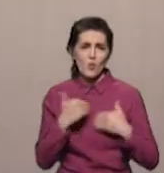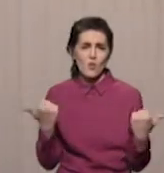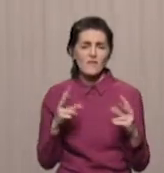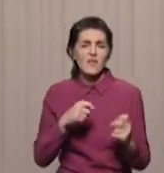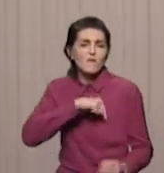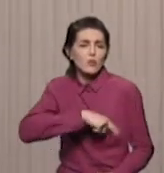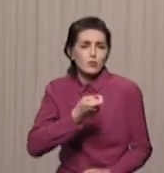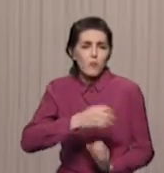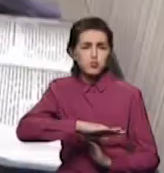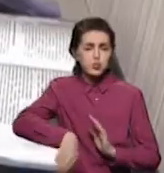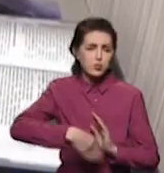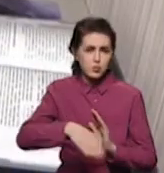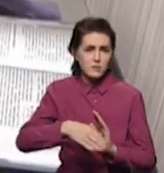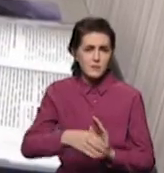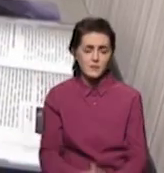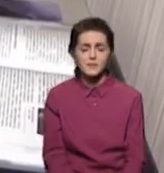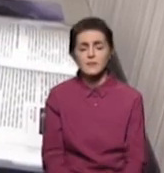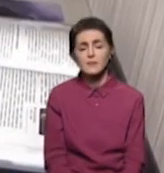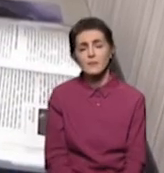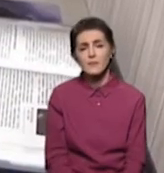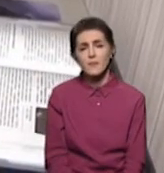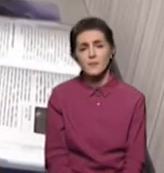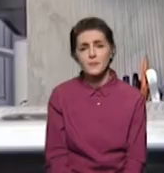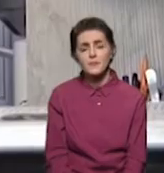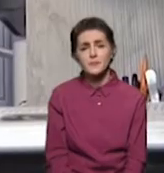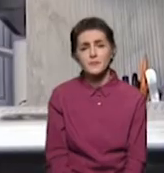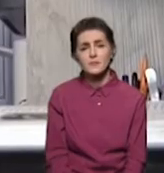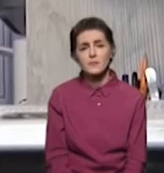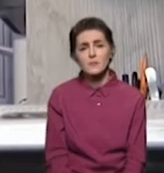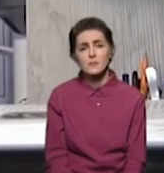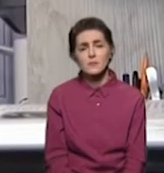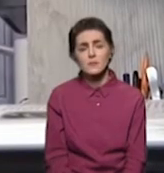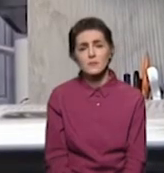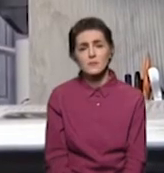ти без нього. Юлія Міншакірова, Ганна Бровко, Ігор Лукашов для телеканалу «Донбас».